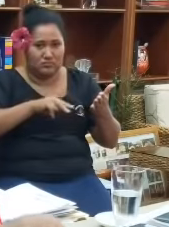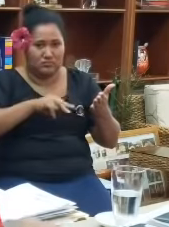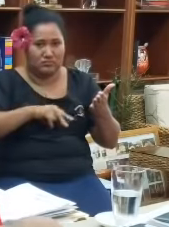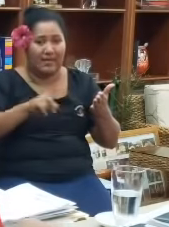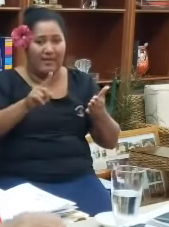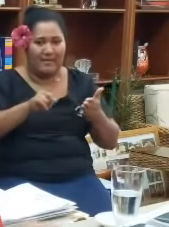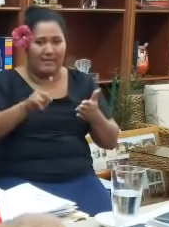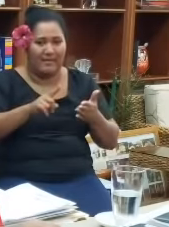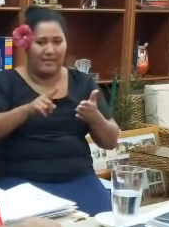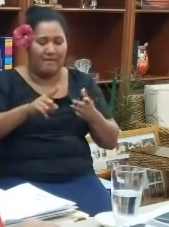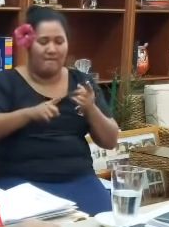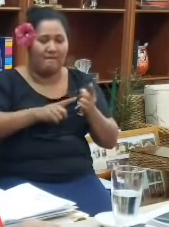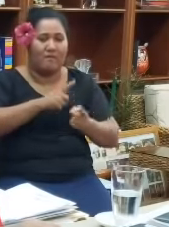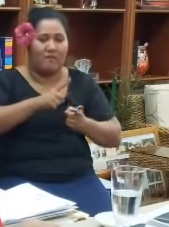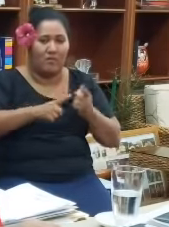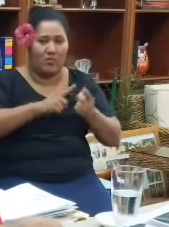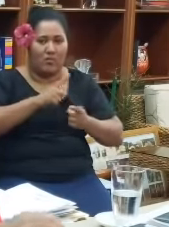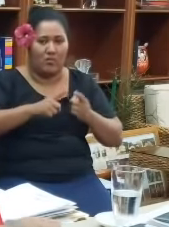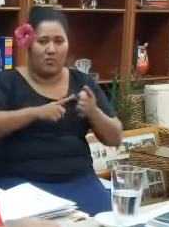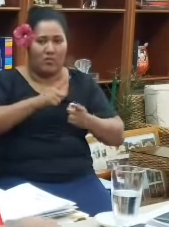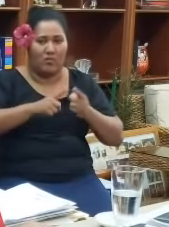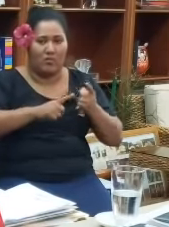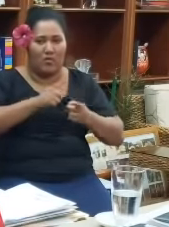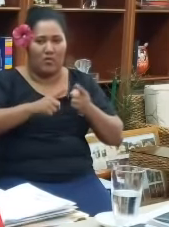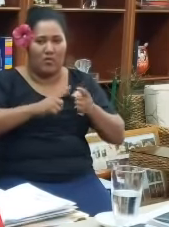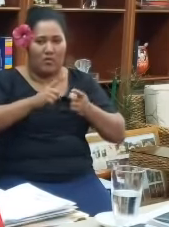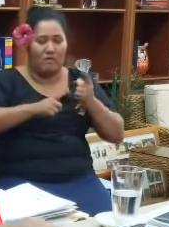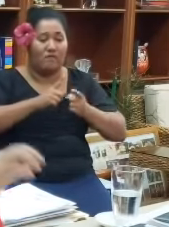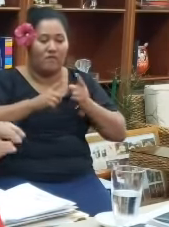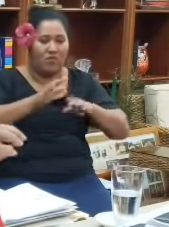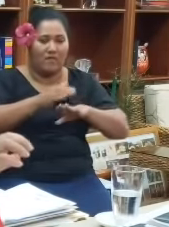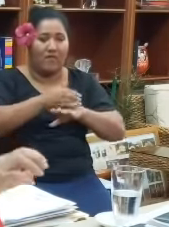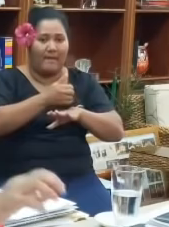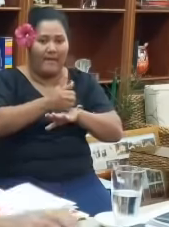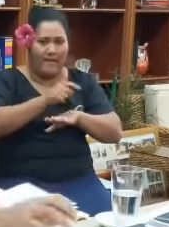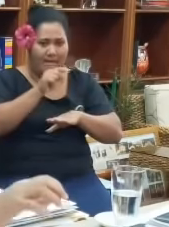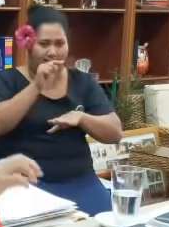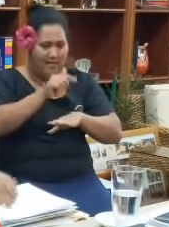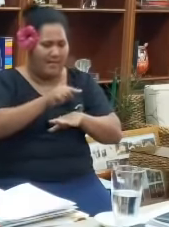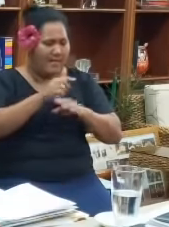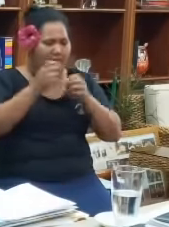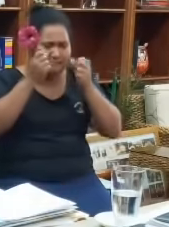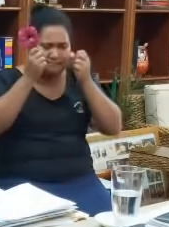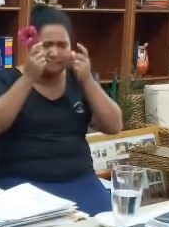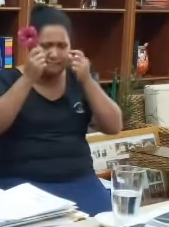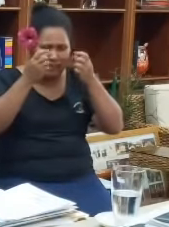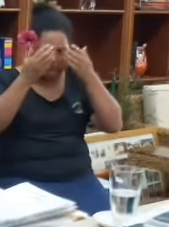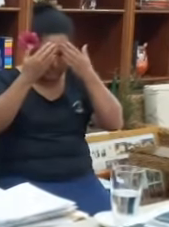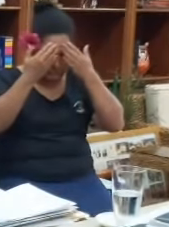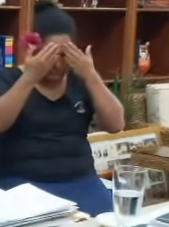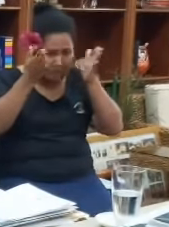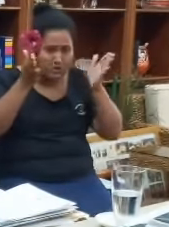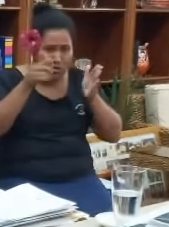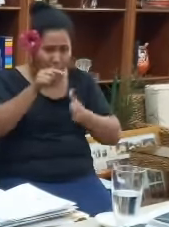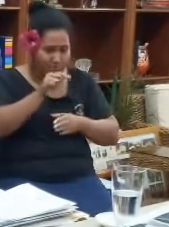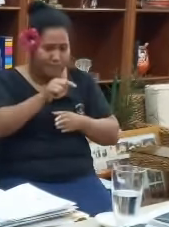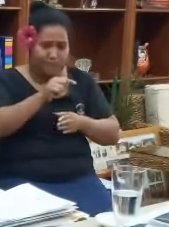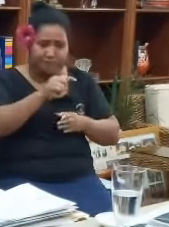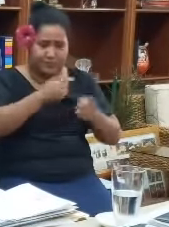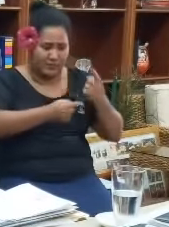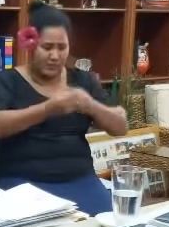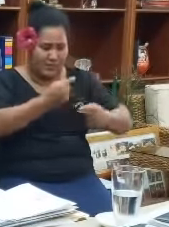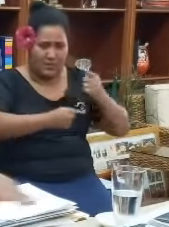un manga qui est marmé. On le fait pas mal. Mais moi, je me dis que je suis là. Et finalement,